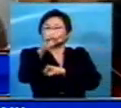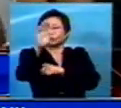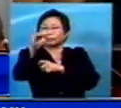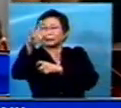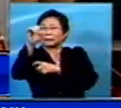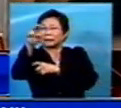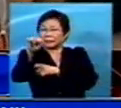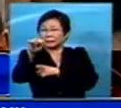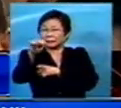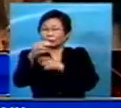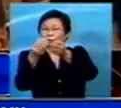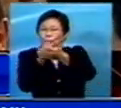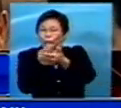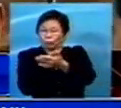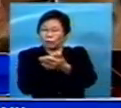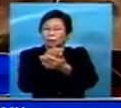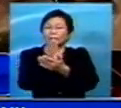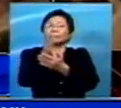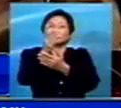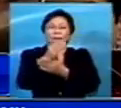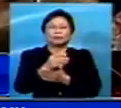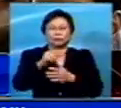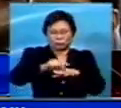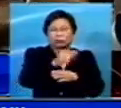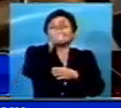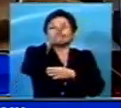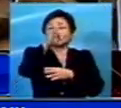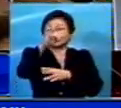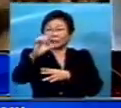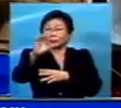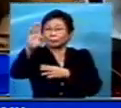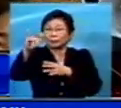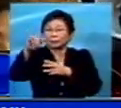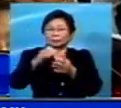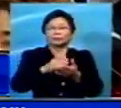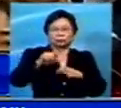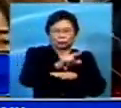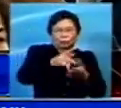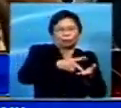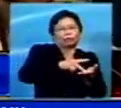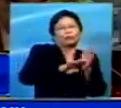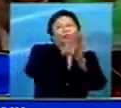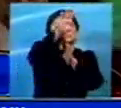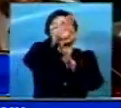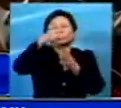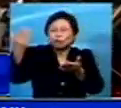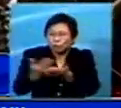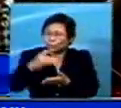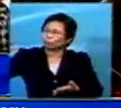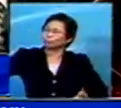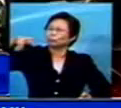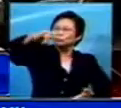which will be spent for the development of a new air traffic management center